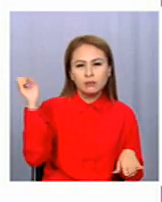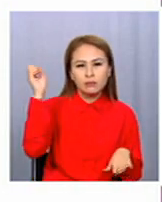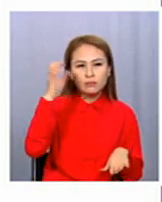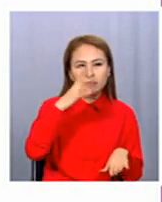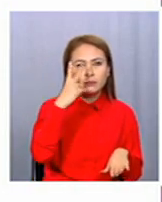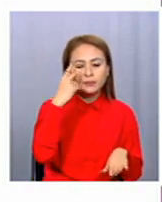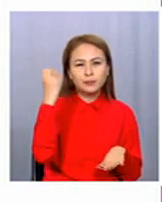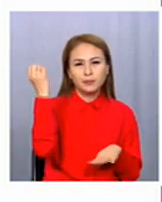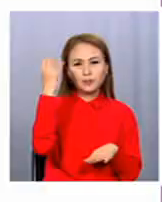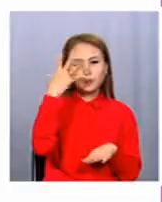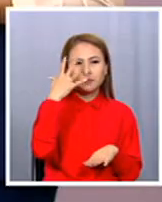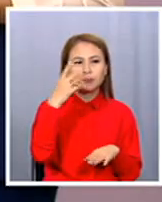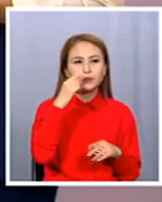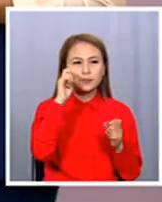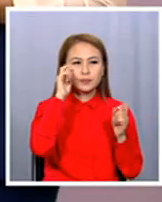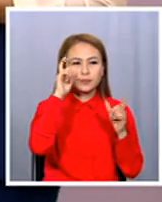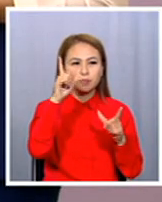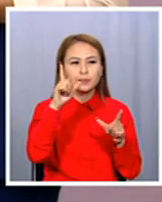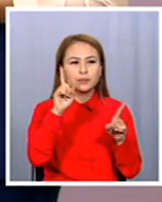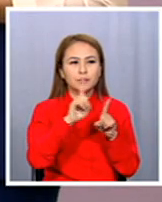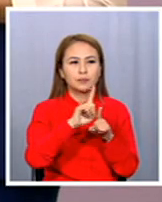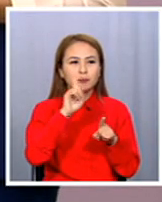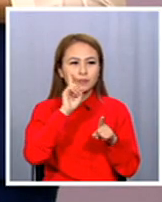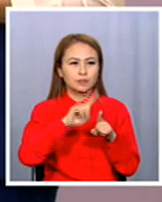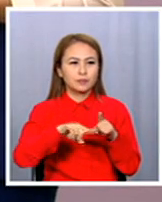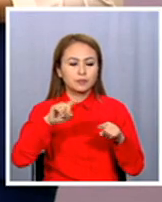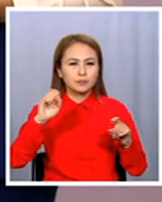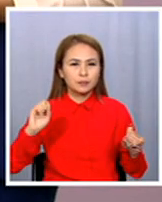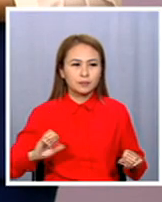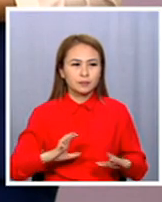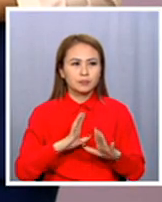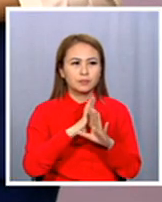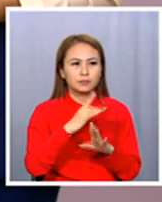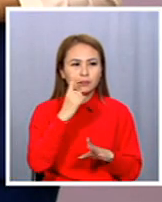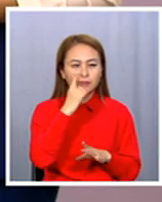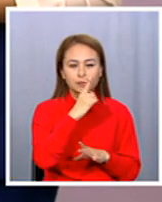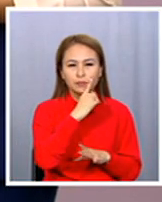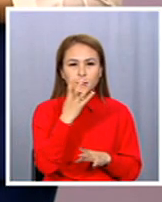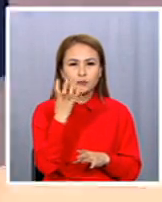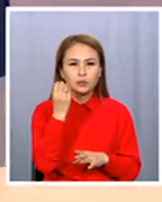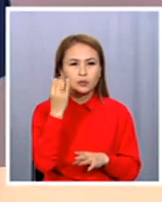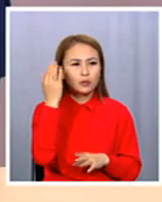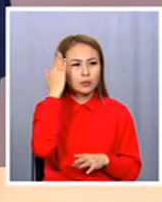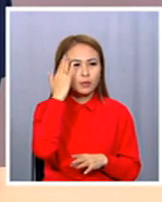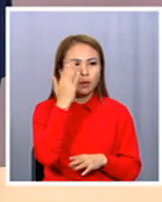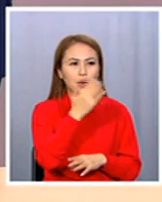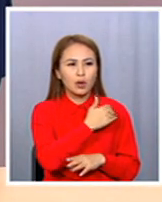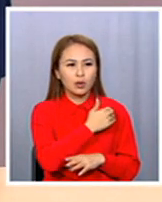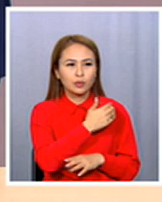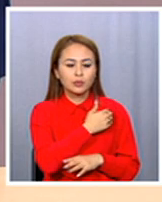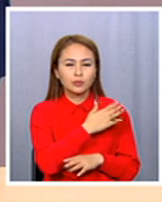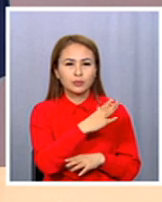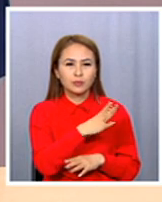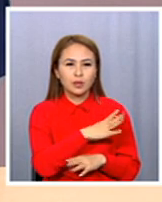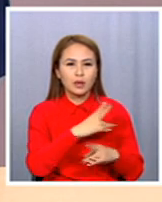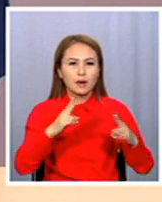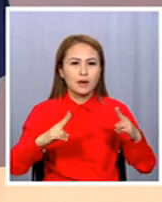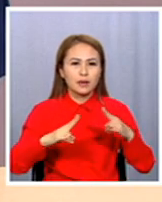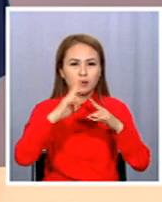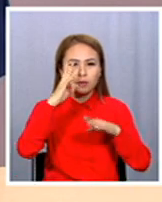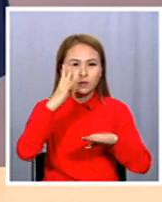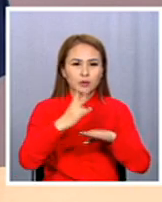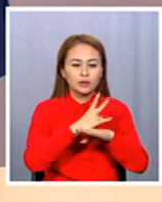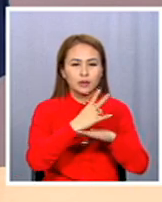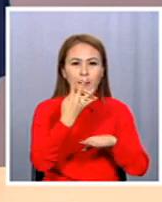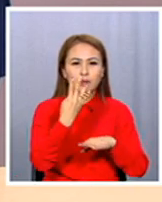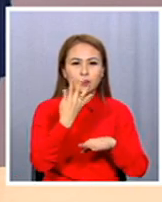сәулесінен оянып кеттім. Қалай тез таң атты, ұйқым кеп тұр деп ойладым мен. Содан кейін ғарыштағы түн